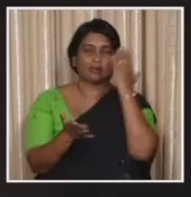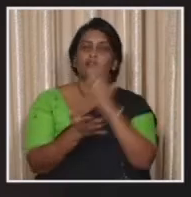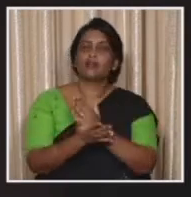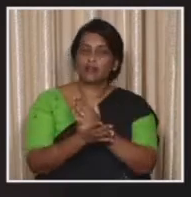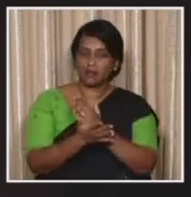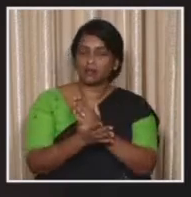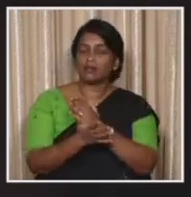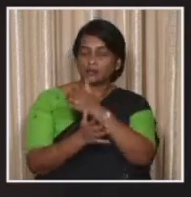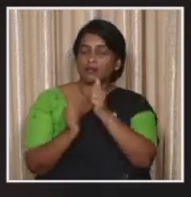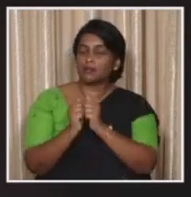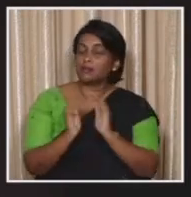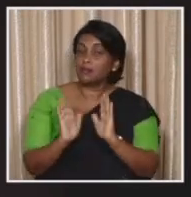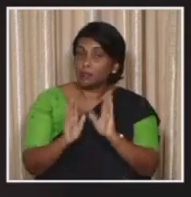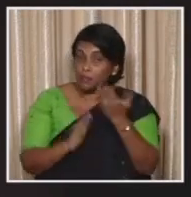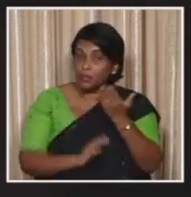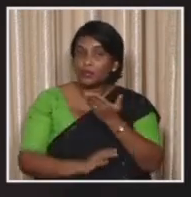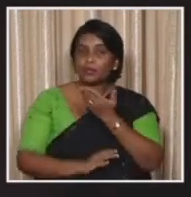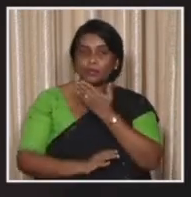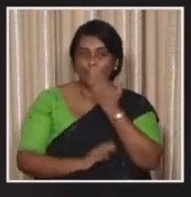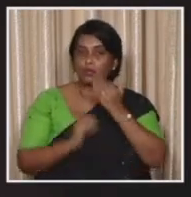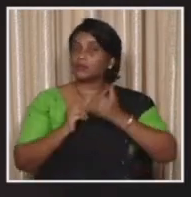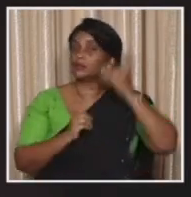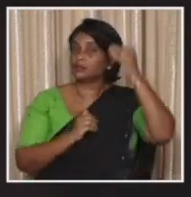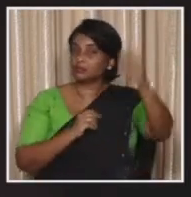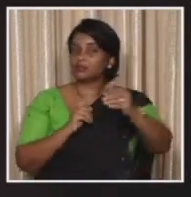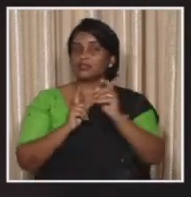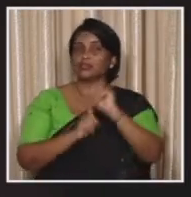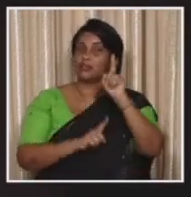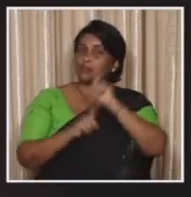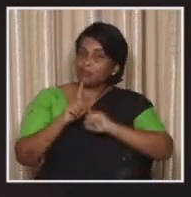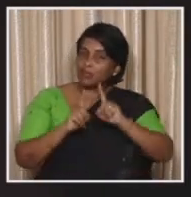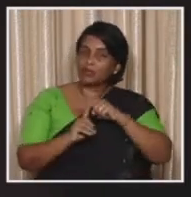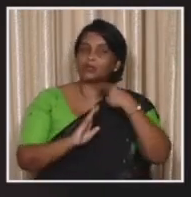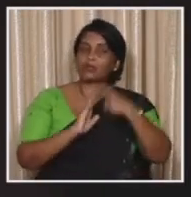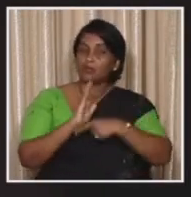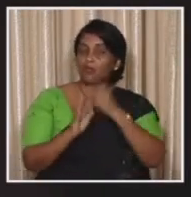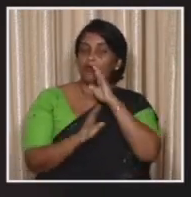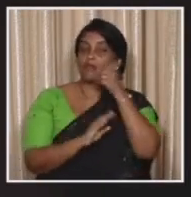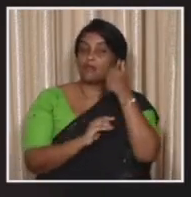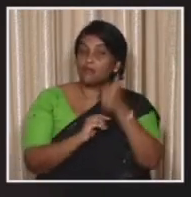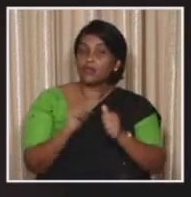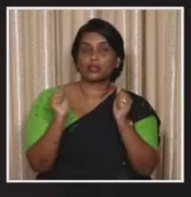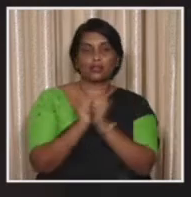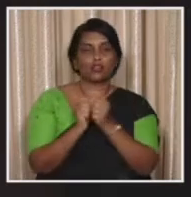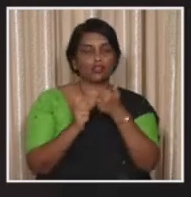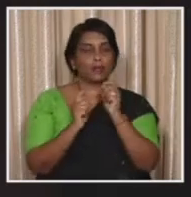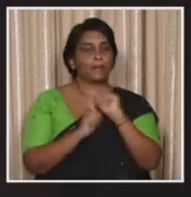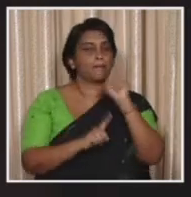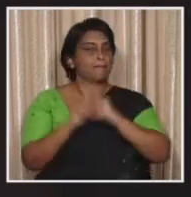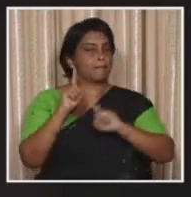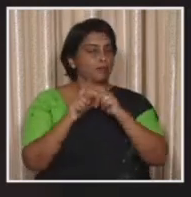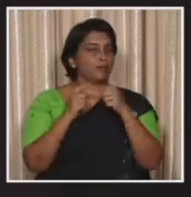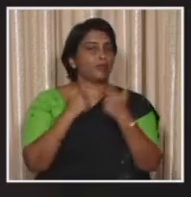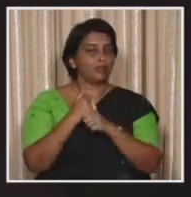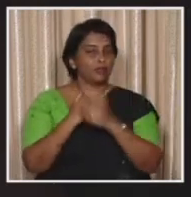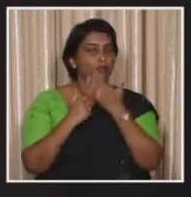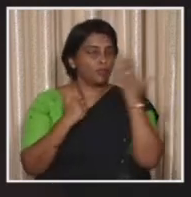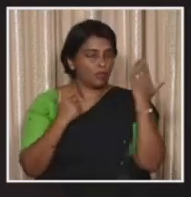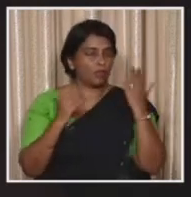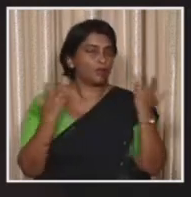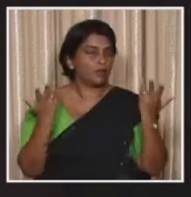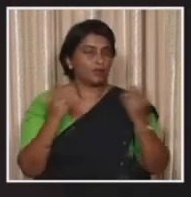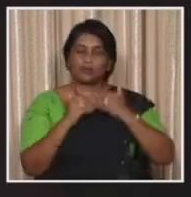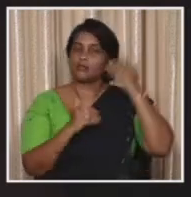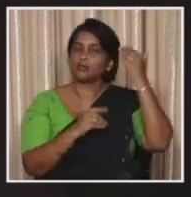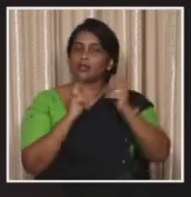පුළුවන් ප්‍රවේශයක් අරගන්න පුළුවන් නම් ඉදිරි පාර්ලිමේන්තුව හරි මේ රටේ වටිනා වැඩදායි පාර්ලිමේන්තුවක් බවට පත් කරන්න පුළුවන් එහෙම නැත්නම්